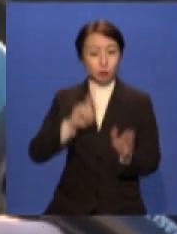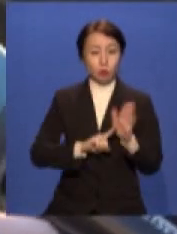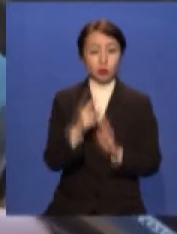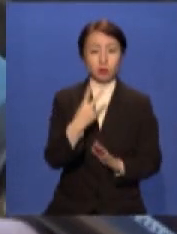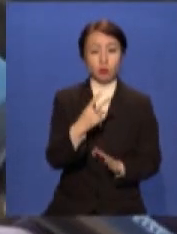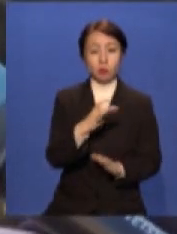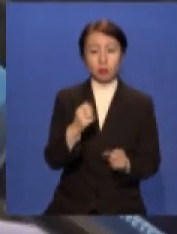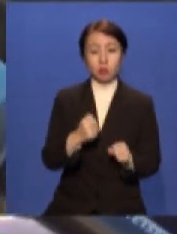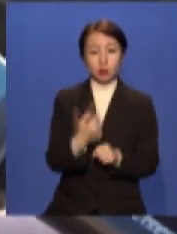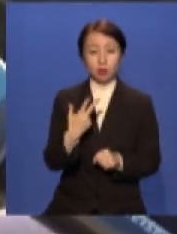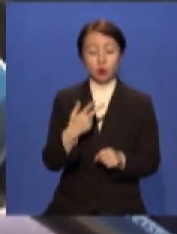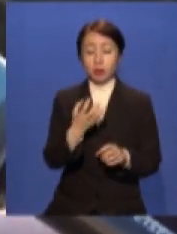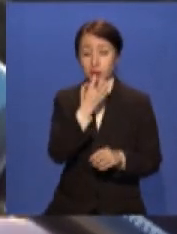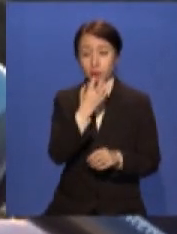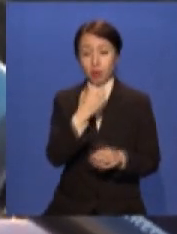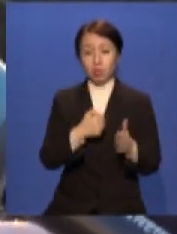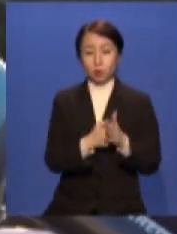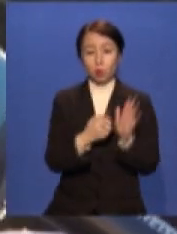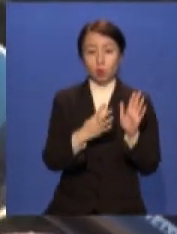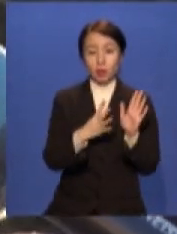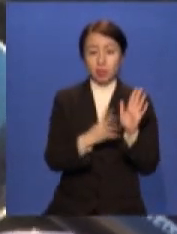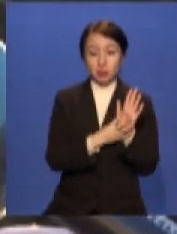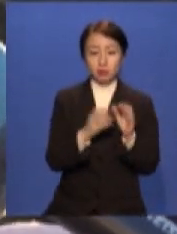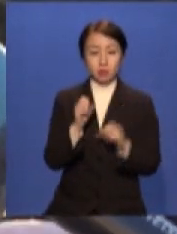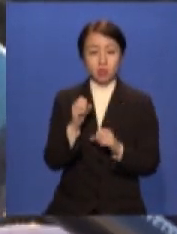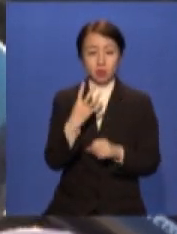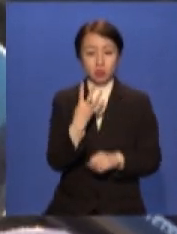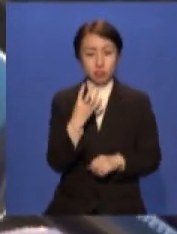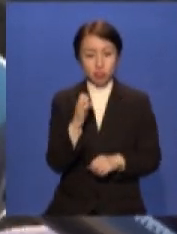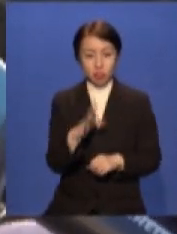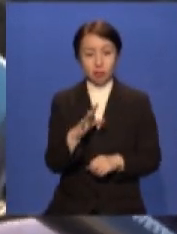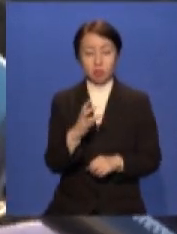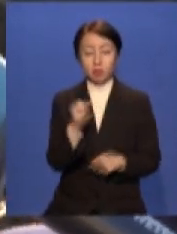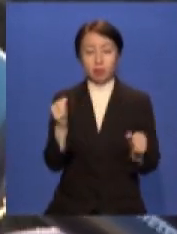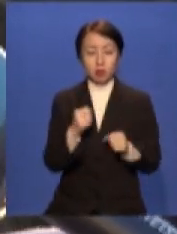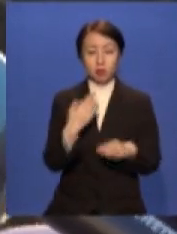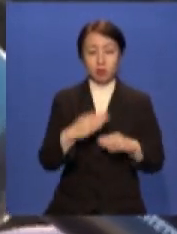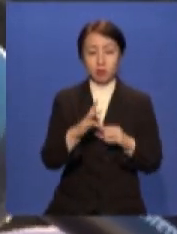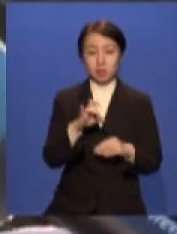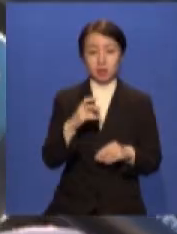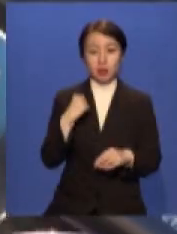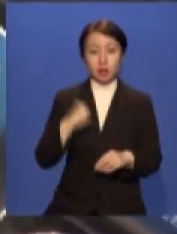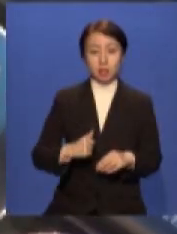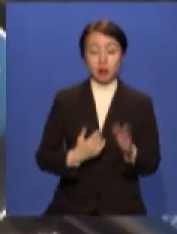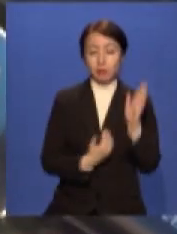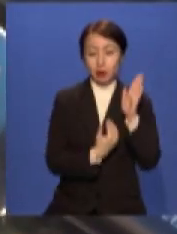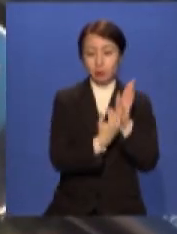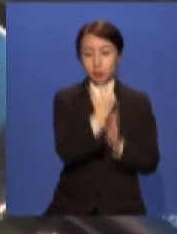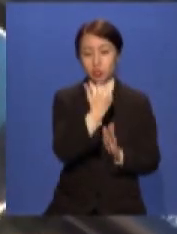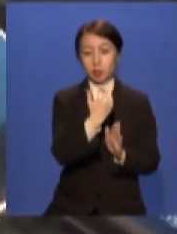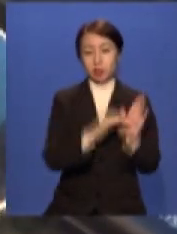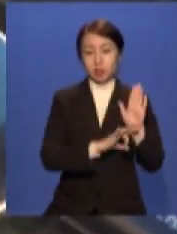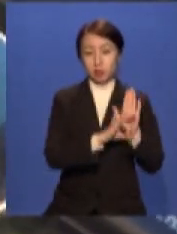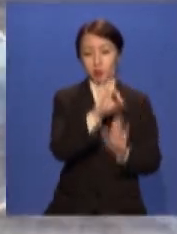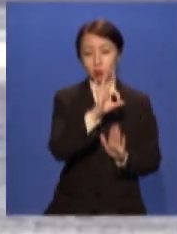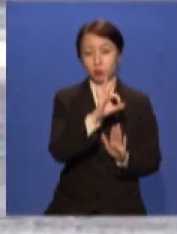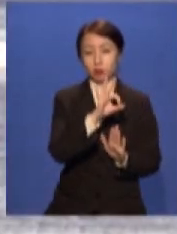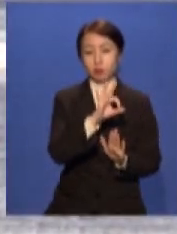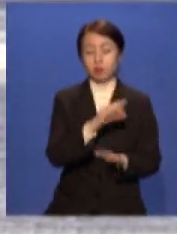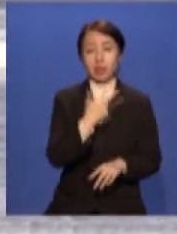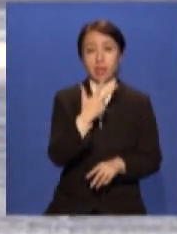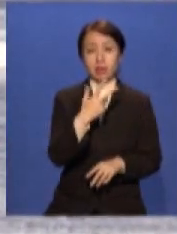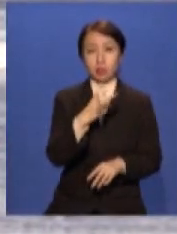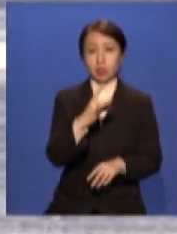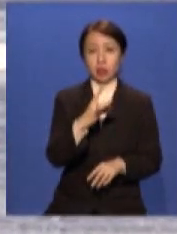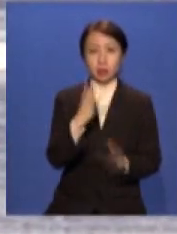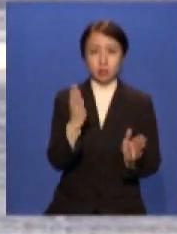2 мороза 3 тепла до 9-14 мороза. В конце декады ожидается повышение температуры воздуха. В третьей